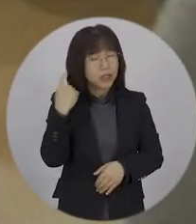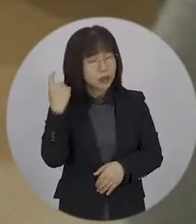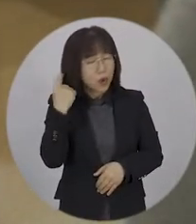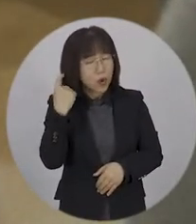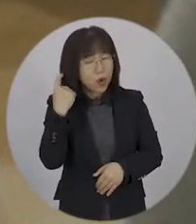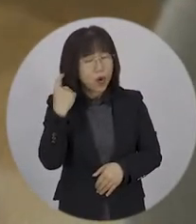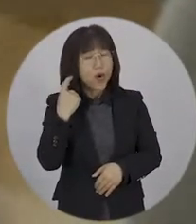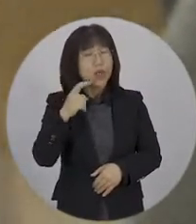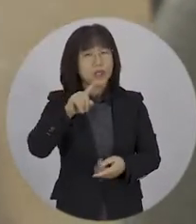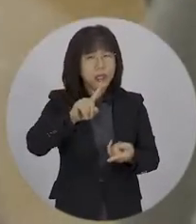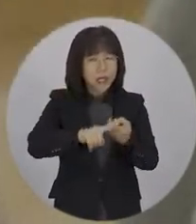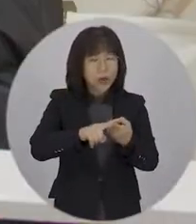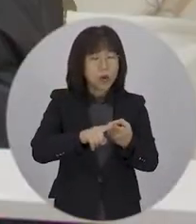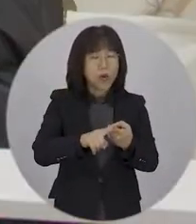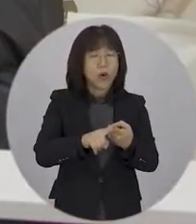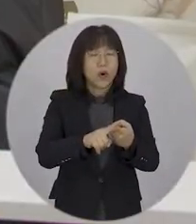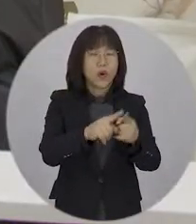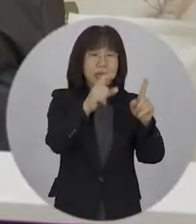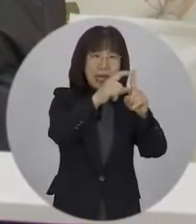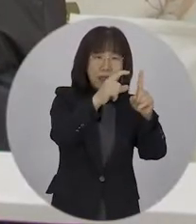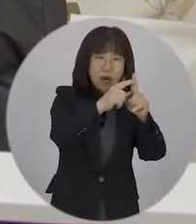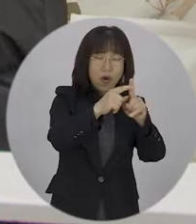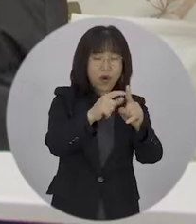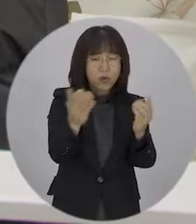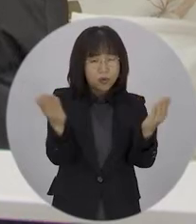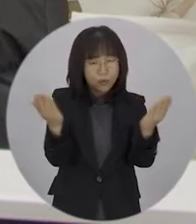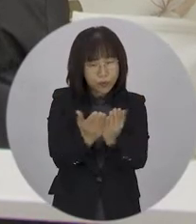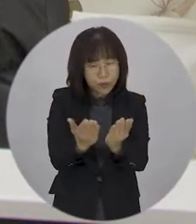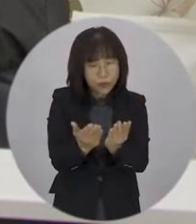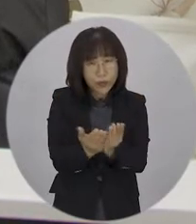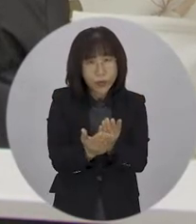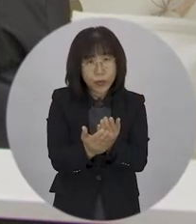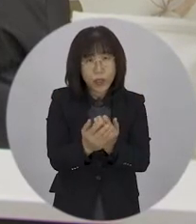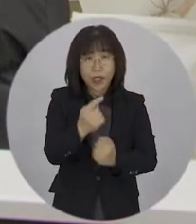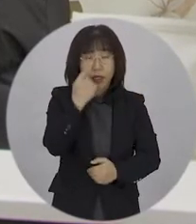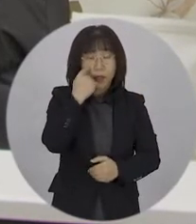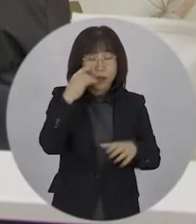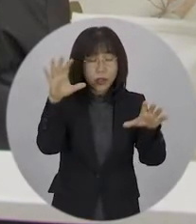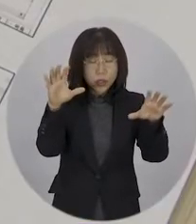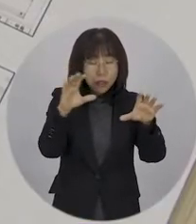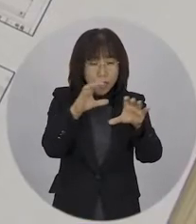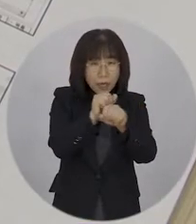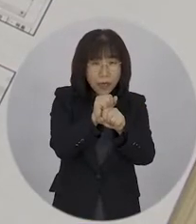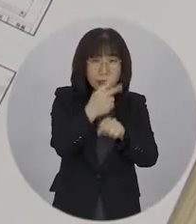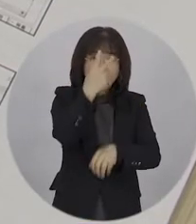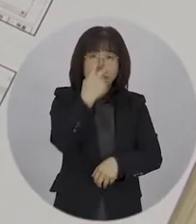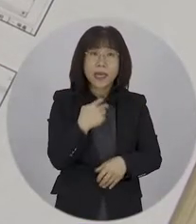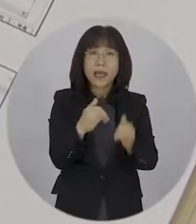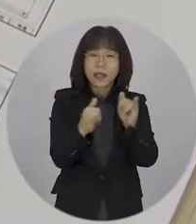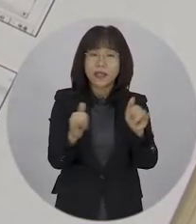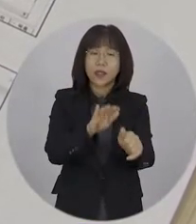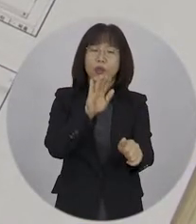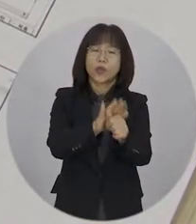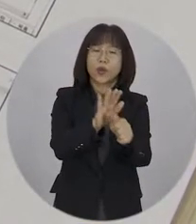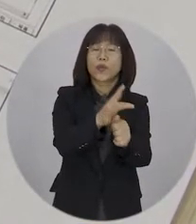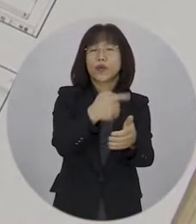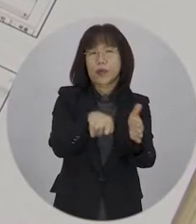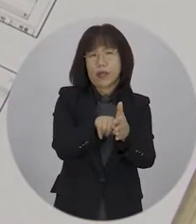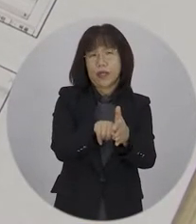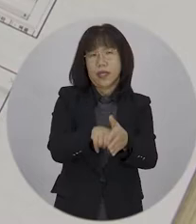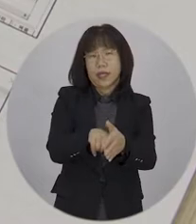스크린리더가 출력하는 음성 메시지와 매뉴얼 속 용어를 일치시켰고, 저시력 시각장애인과 장애인의 업무를